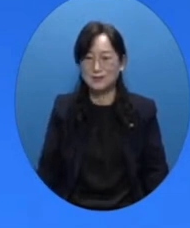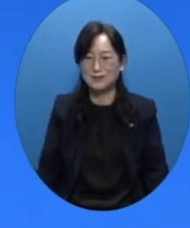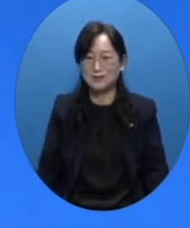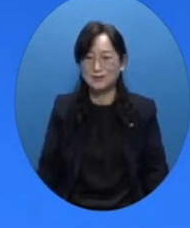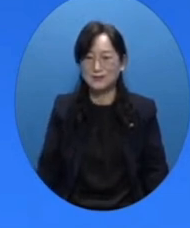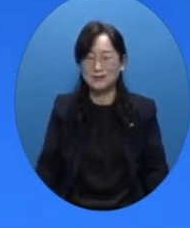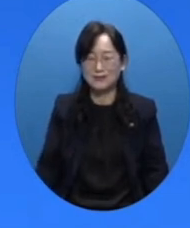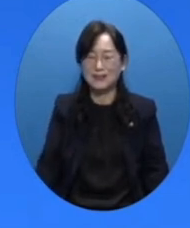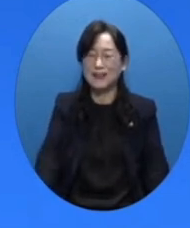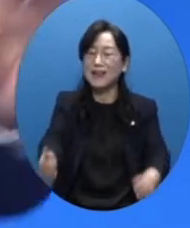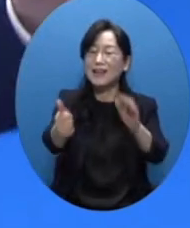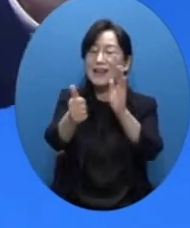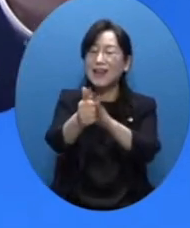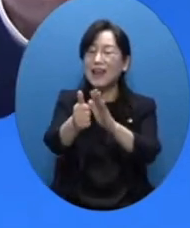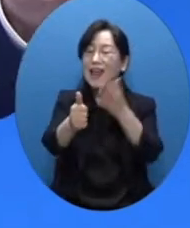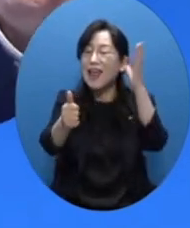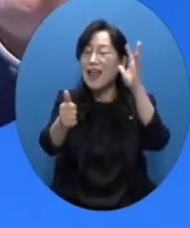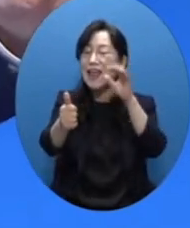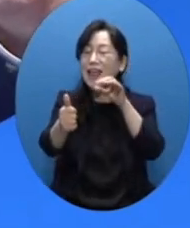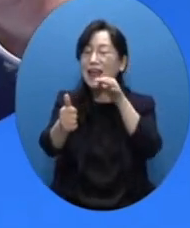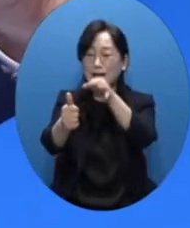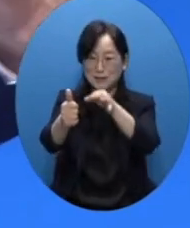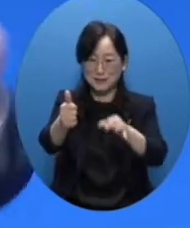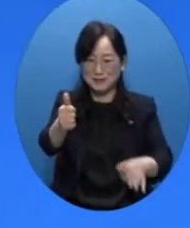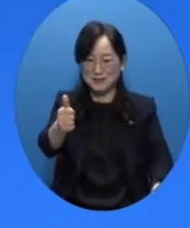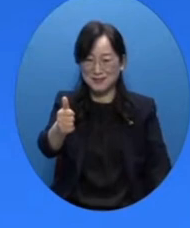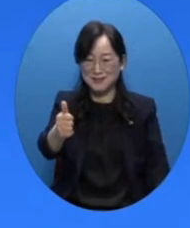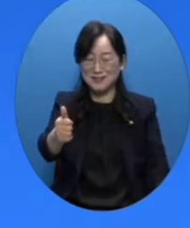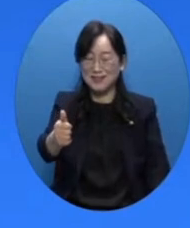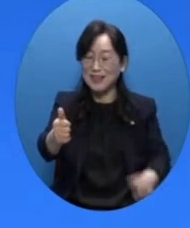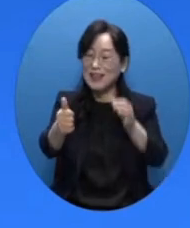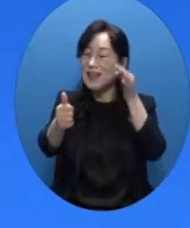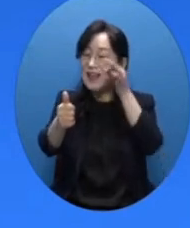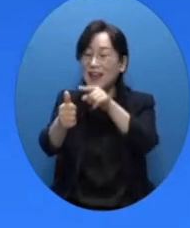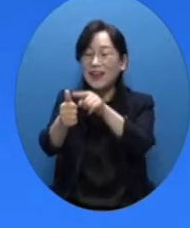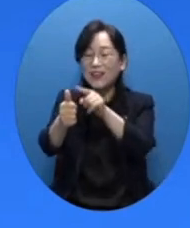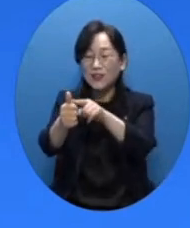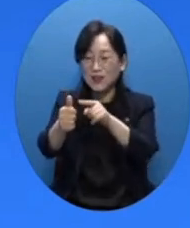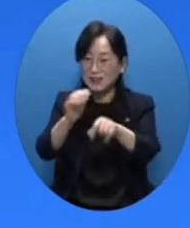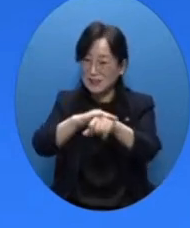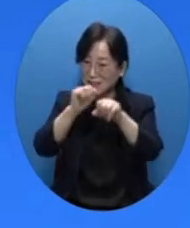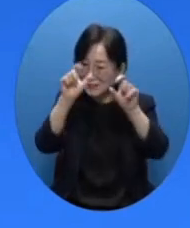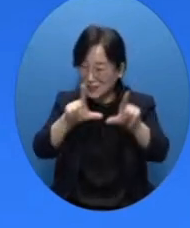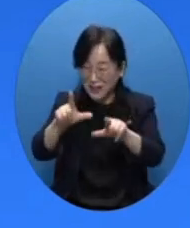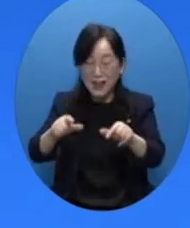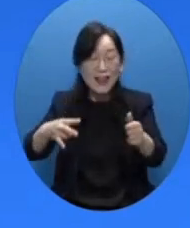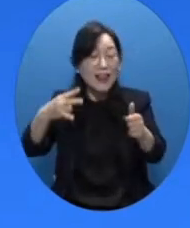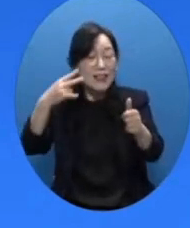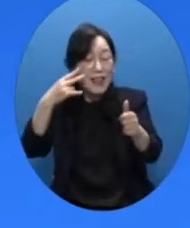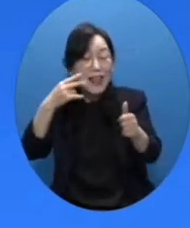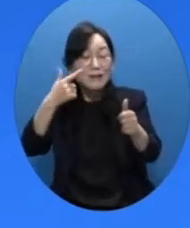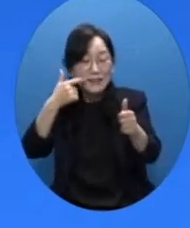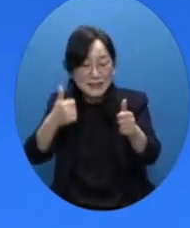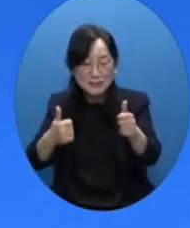근데 얘야 왜 에 얘야 잘 지내냐 내 아버님